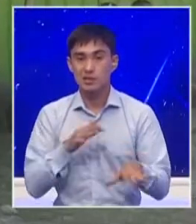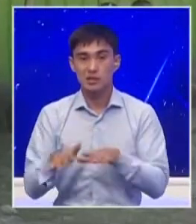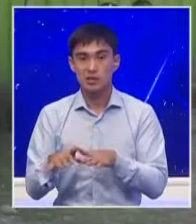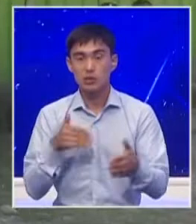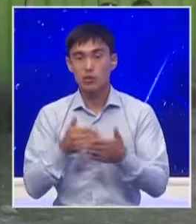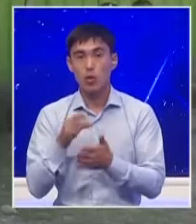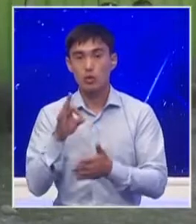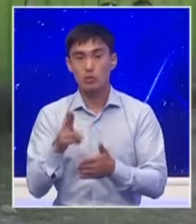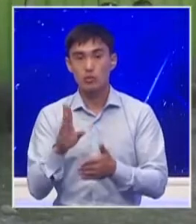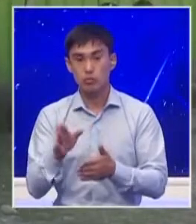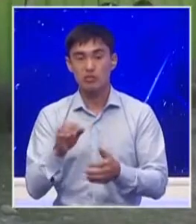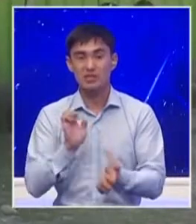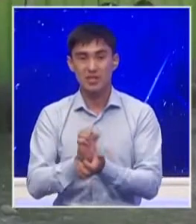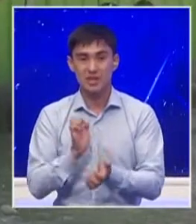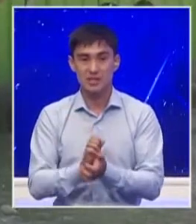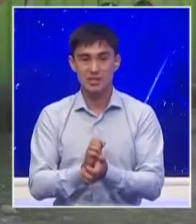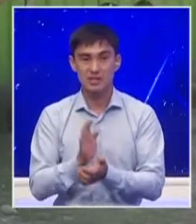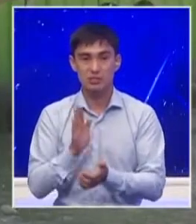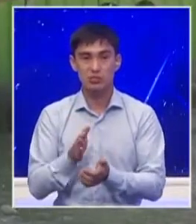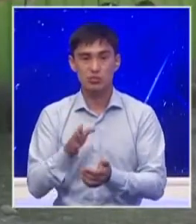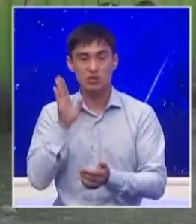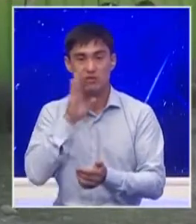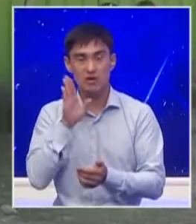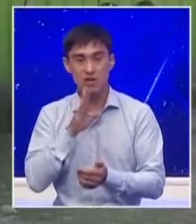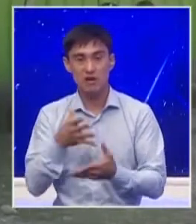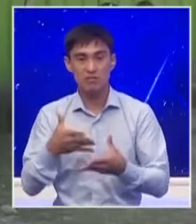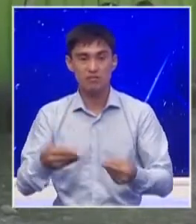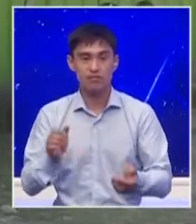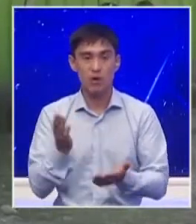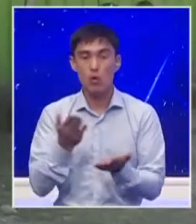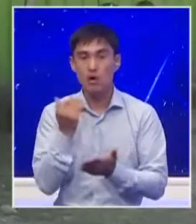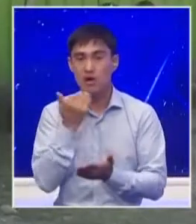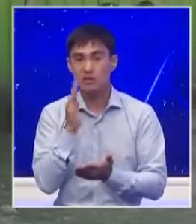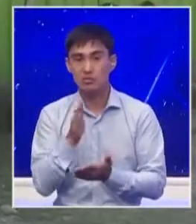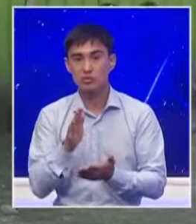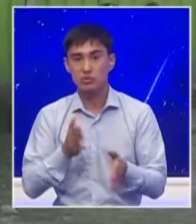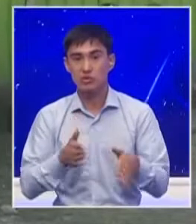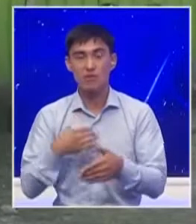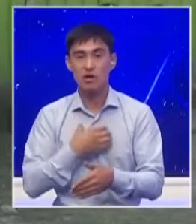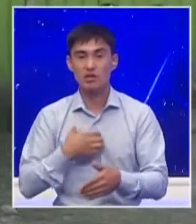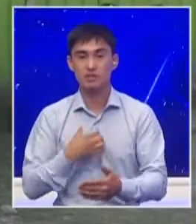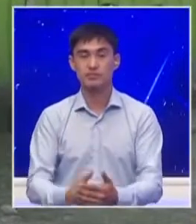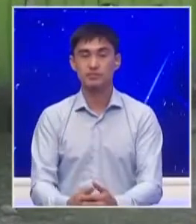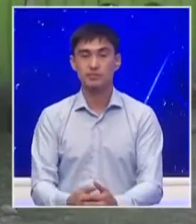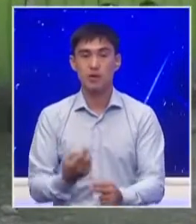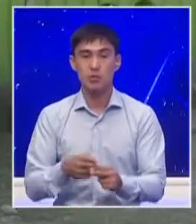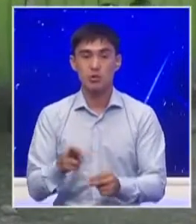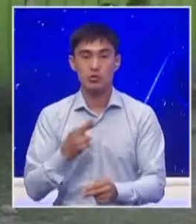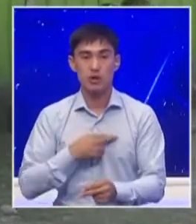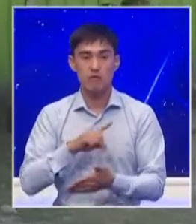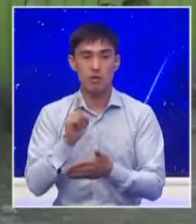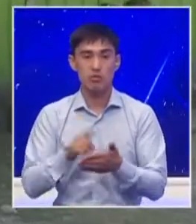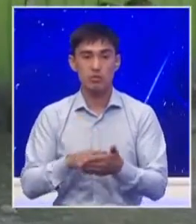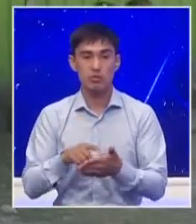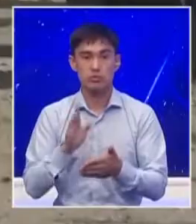октябре ту здесь быть грязно здесь будет ванна какого качества будет дорога это очень важно поэтому я вопрос не